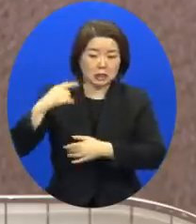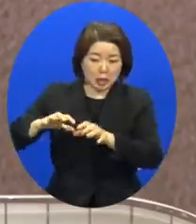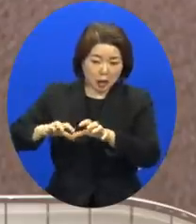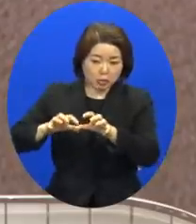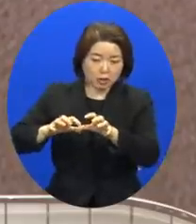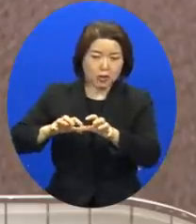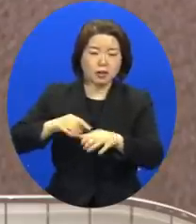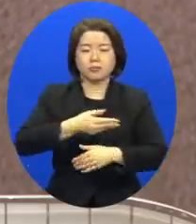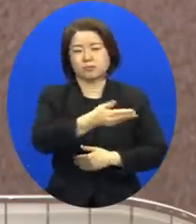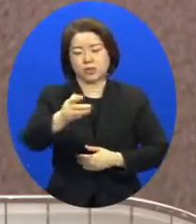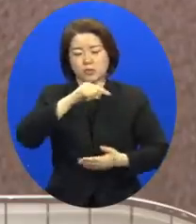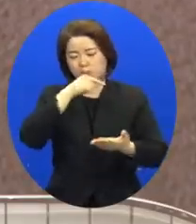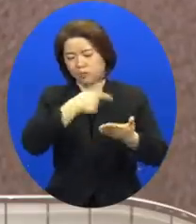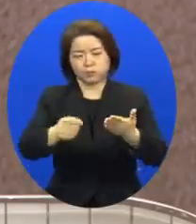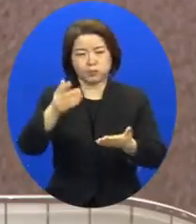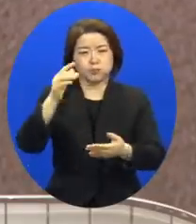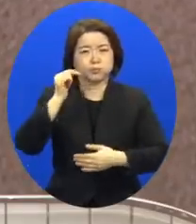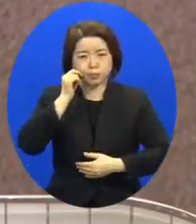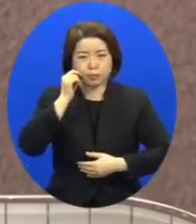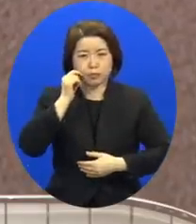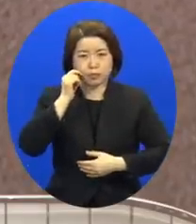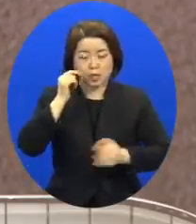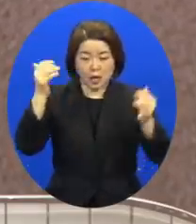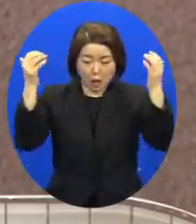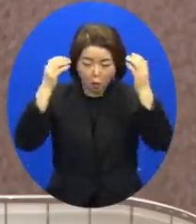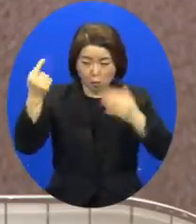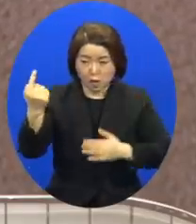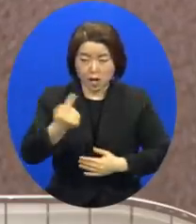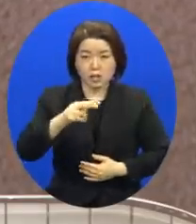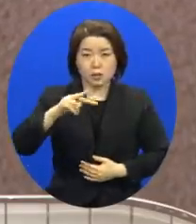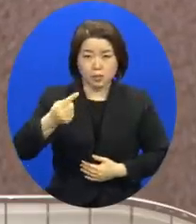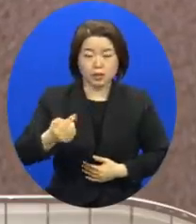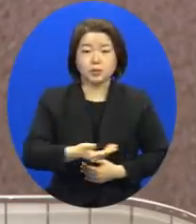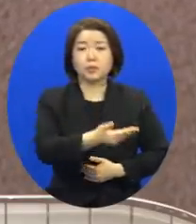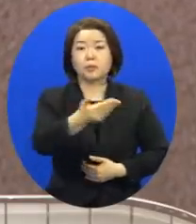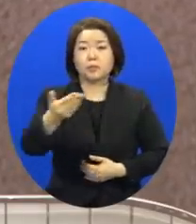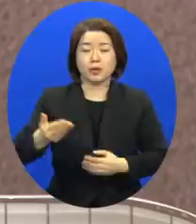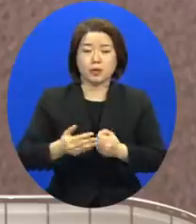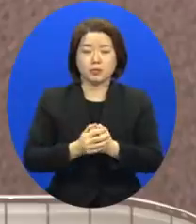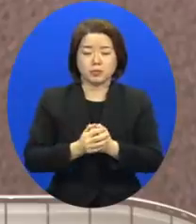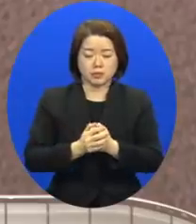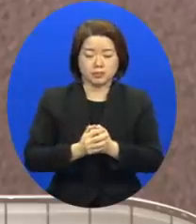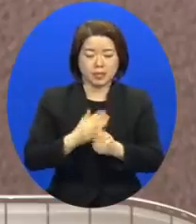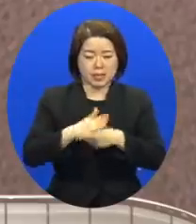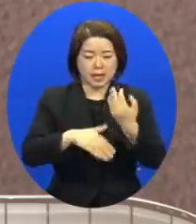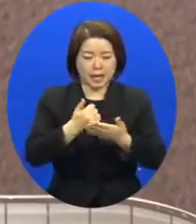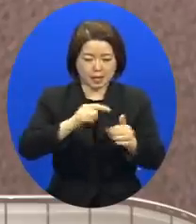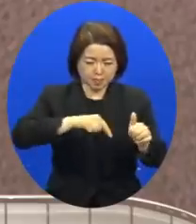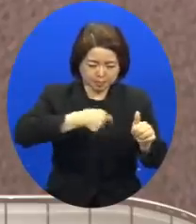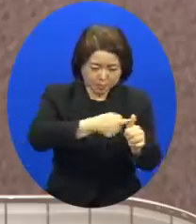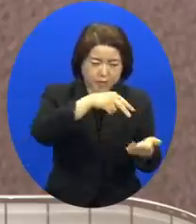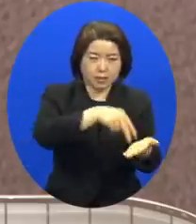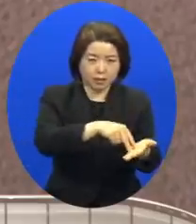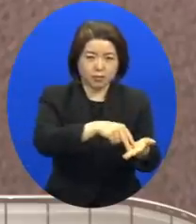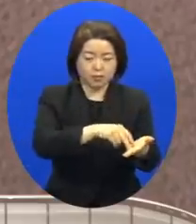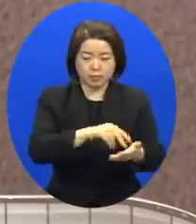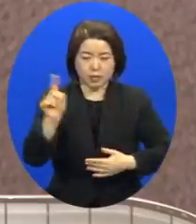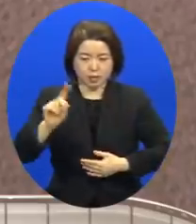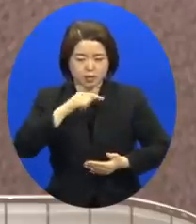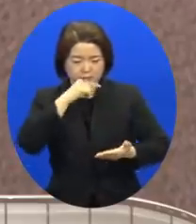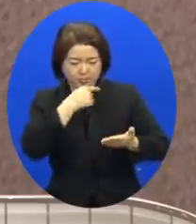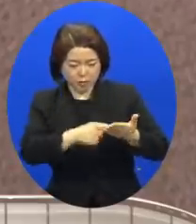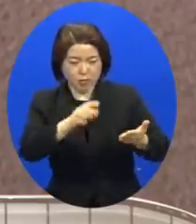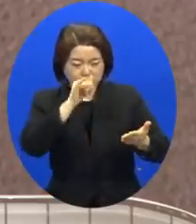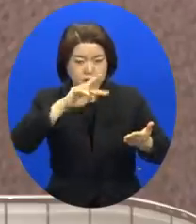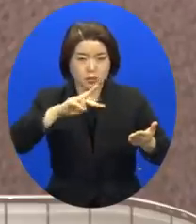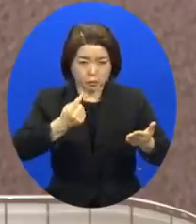못합니다 권한이 온다 하더라도 나는 하나님 편에서 있을 것입니다 어떤 손해가 있다 하더라도